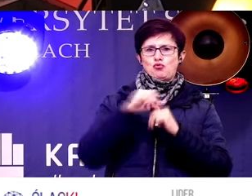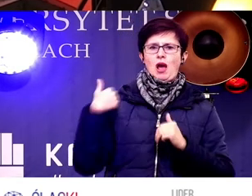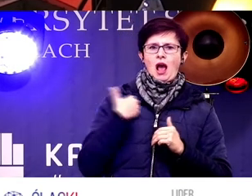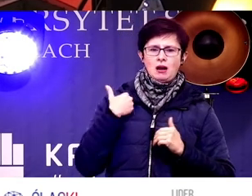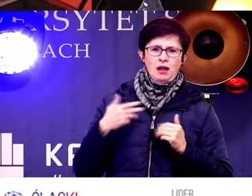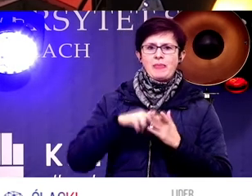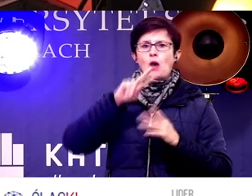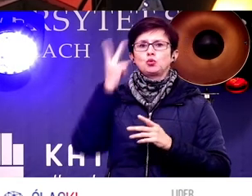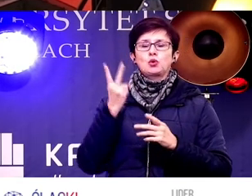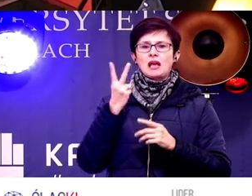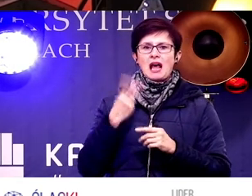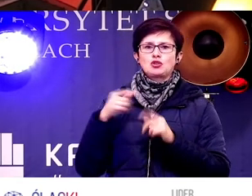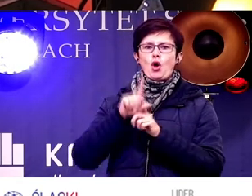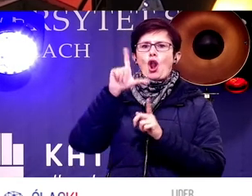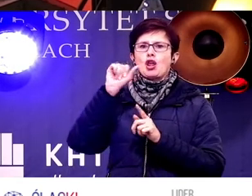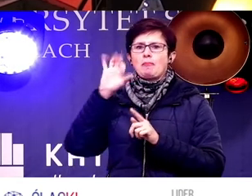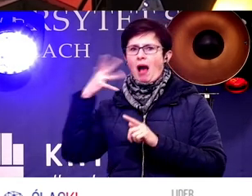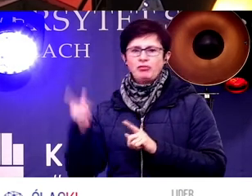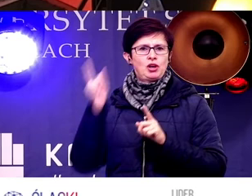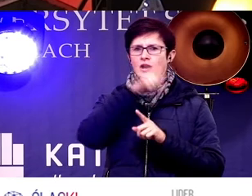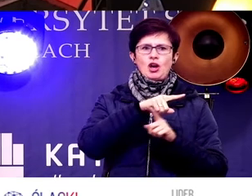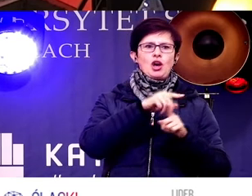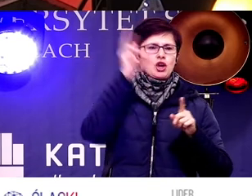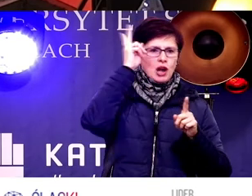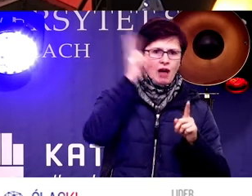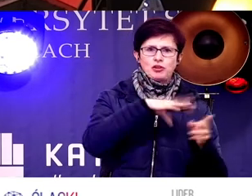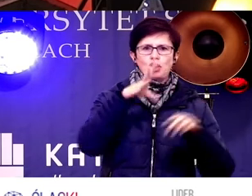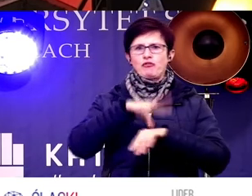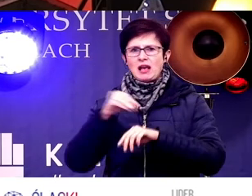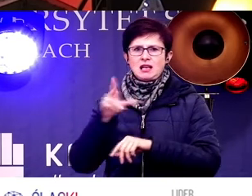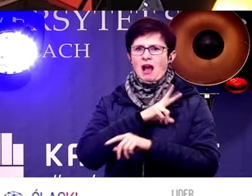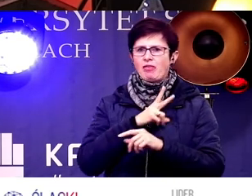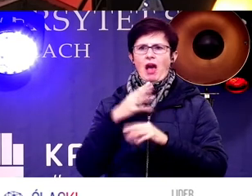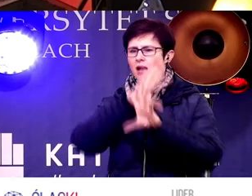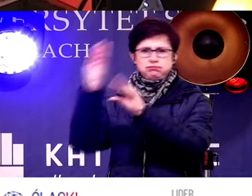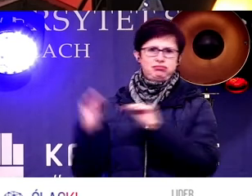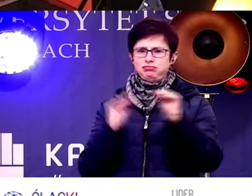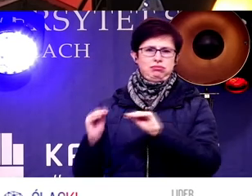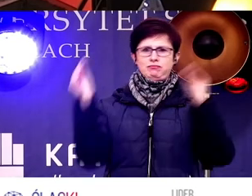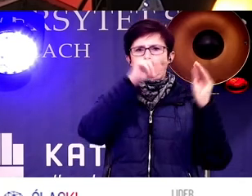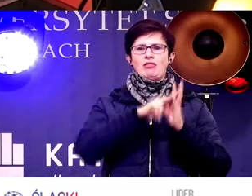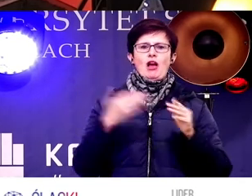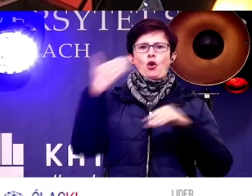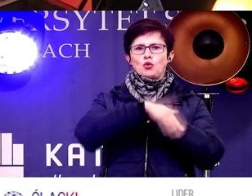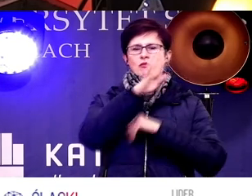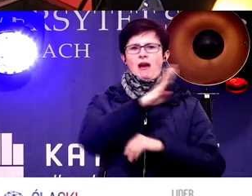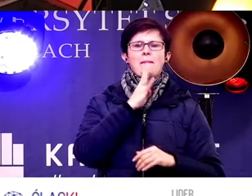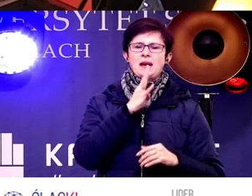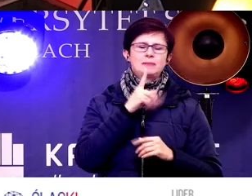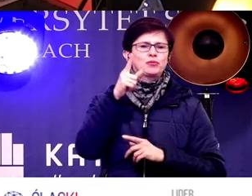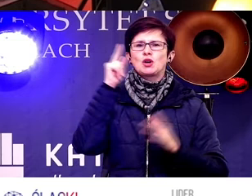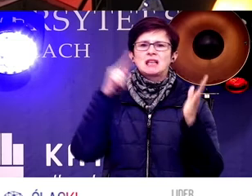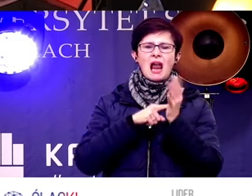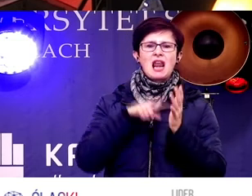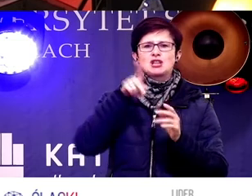do Libanu, a skończyłem w Irlandii, a na trzecią miałem jechać do Szwecji i Kanady, a skończyłem w Nowym Jorku. Więc to są potrzeby